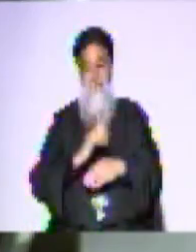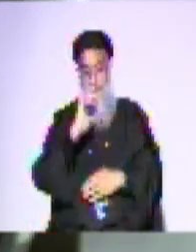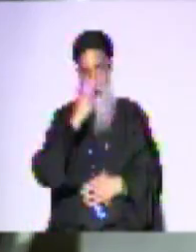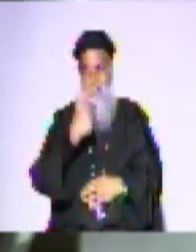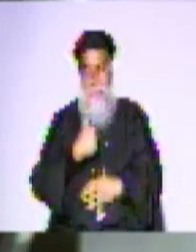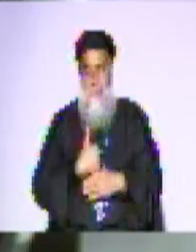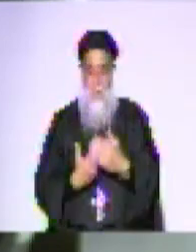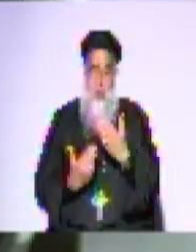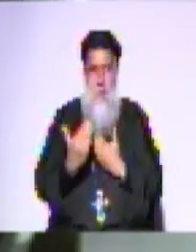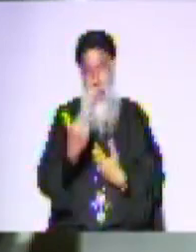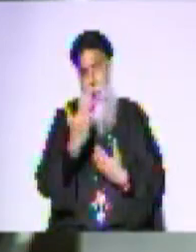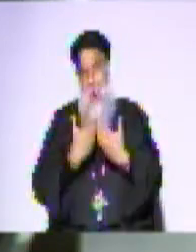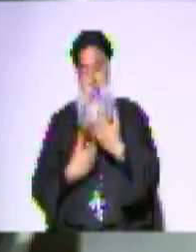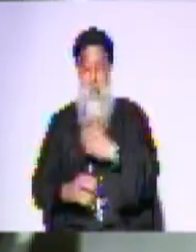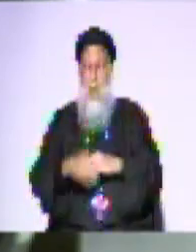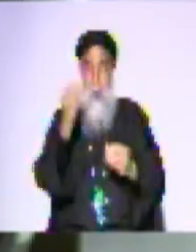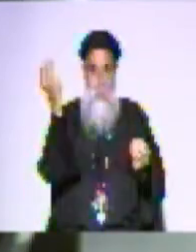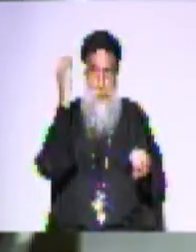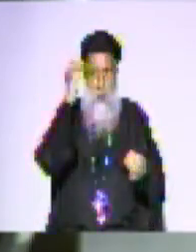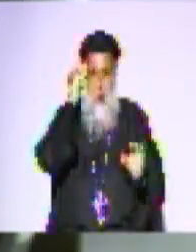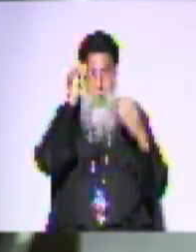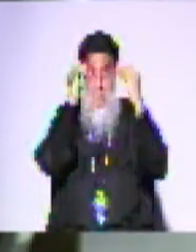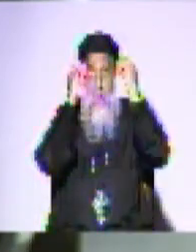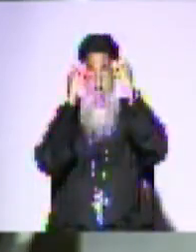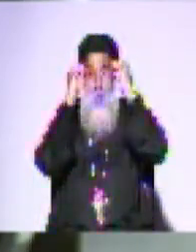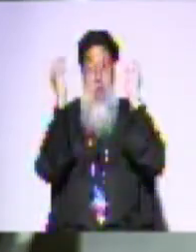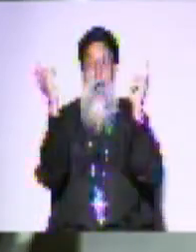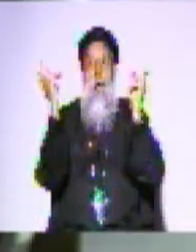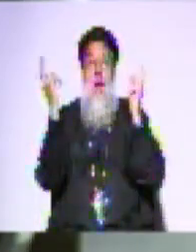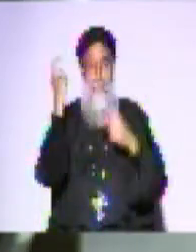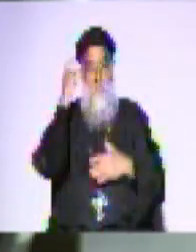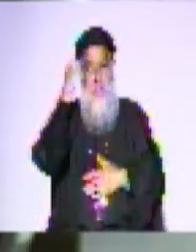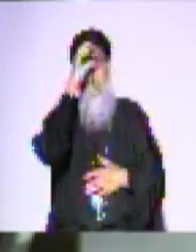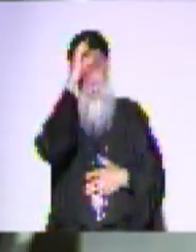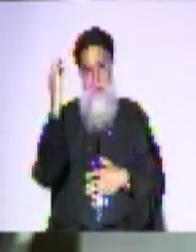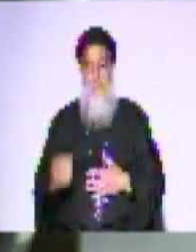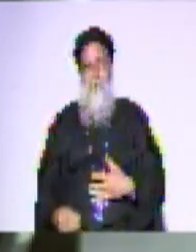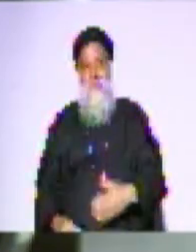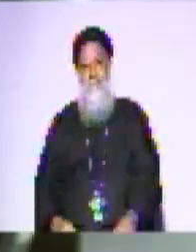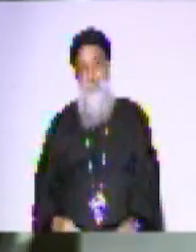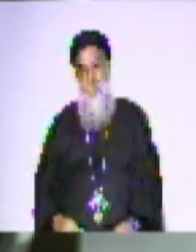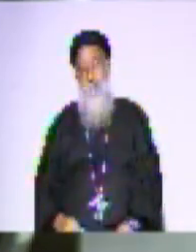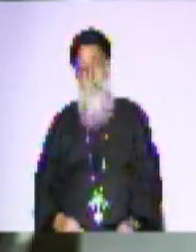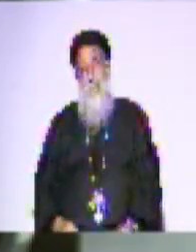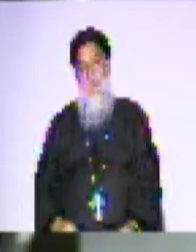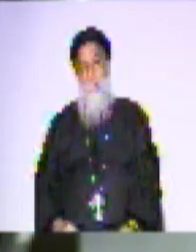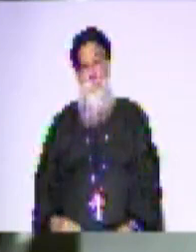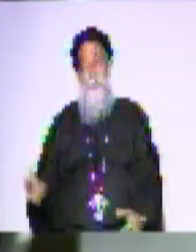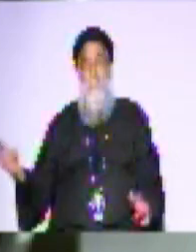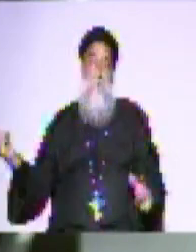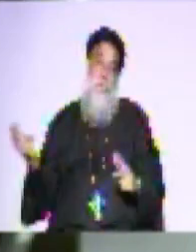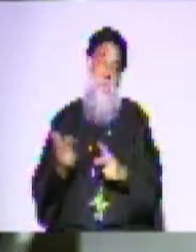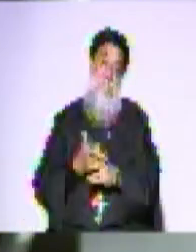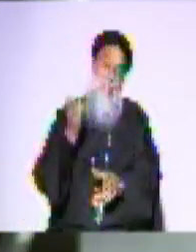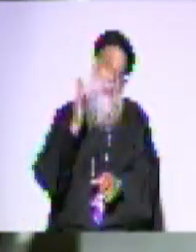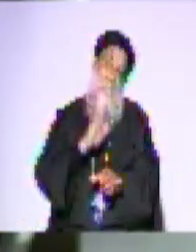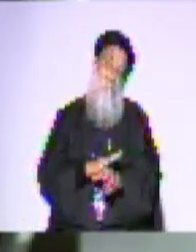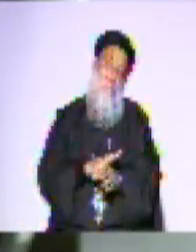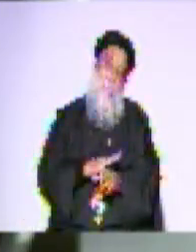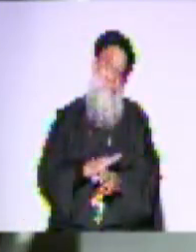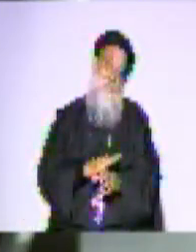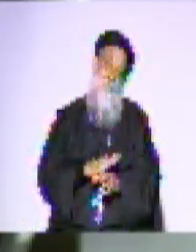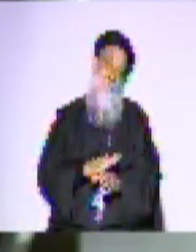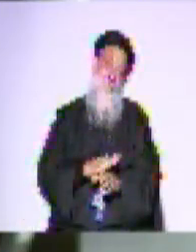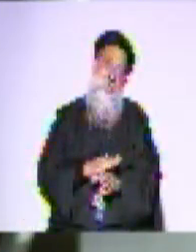فدي جميلة قوي الحقيقة إن السيد المسيح ضرب مثل بناس ماتوا في